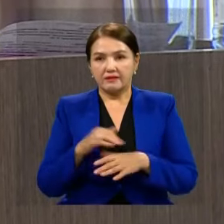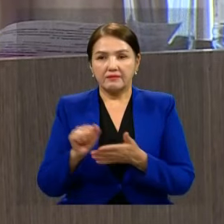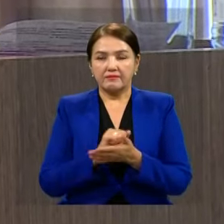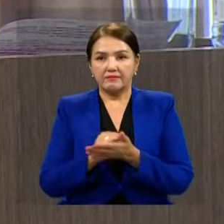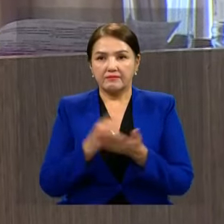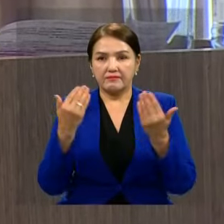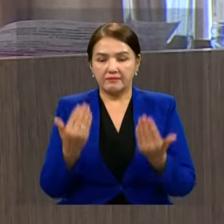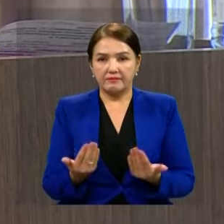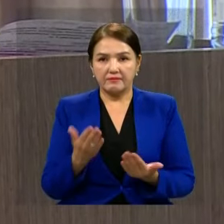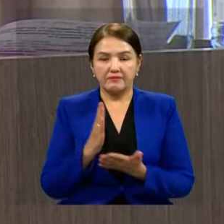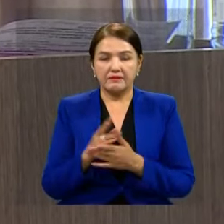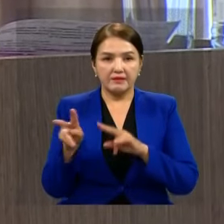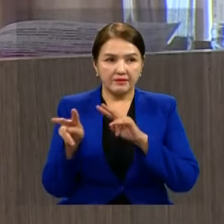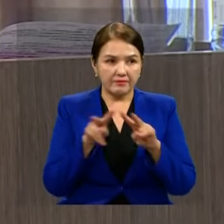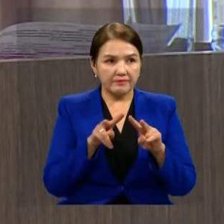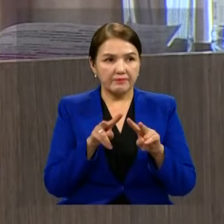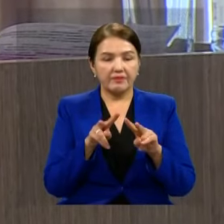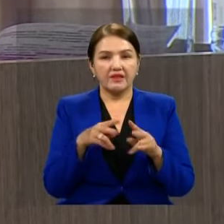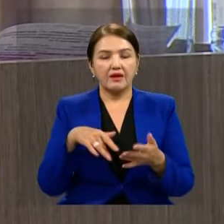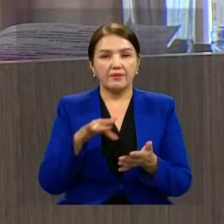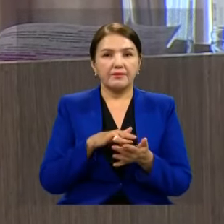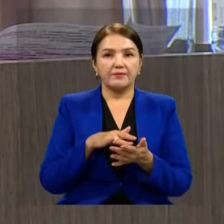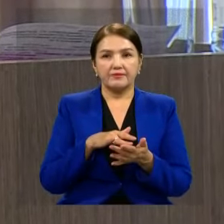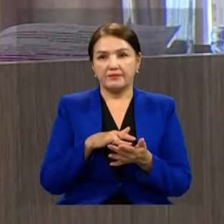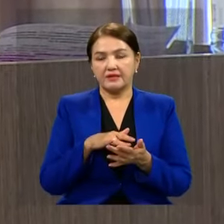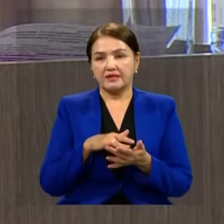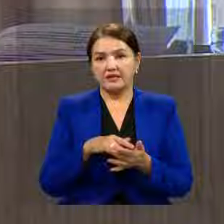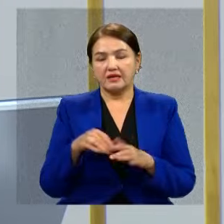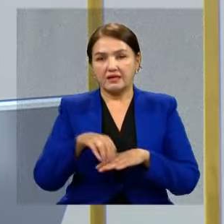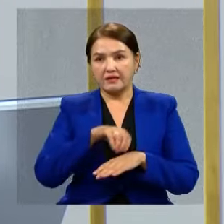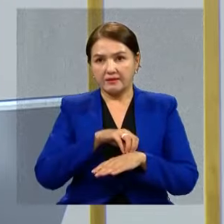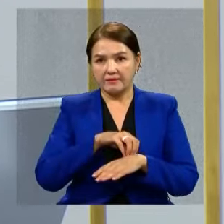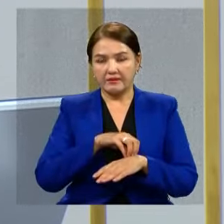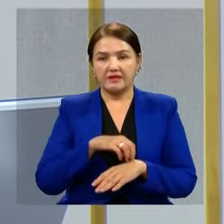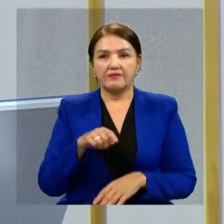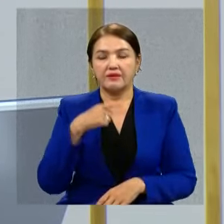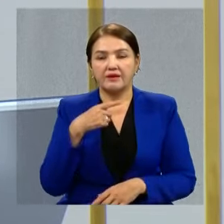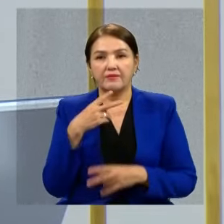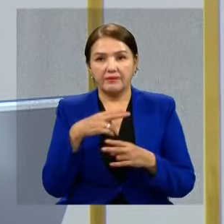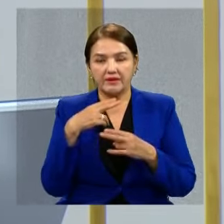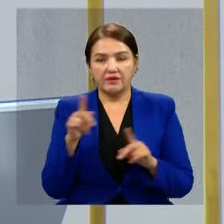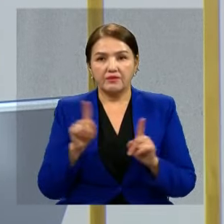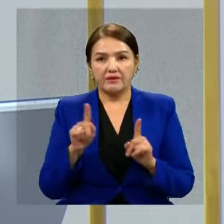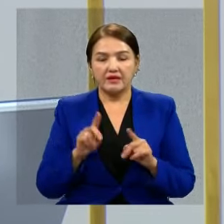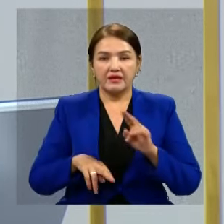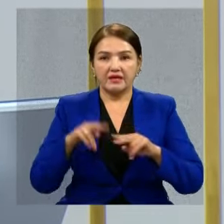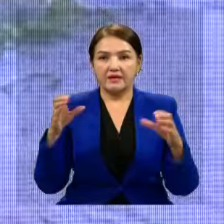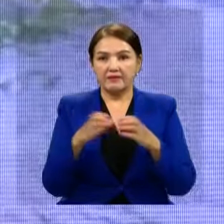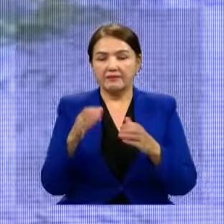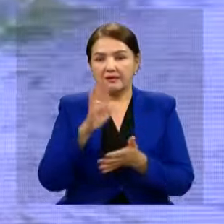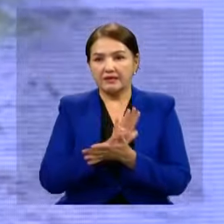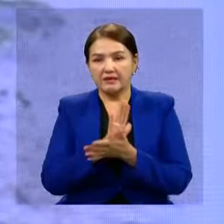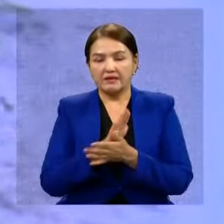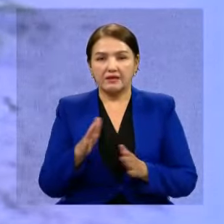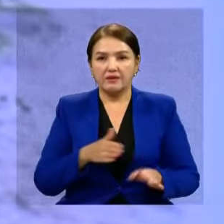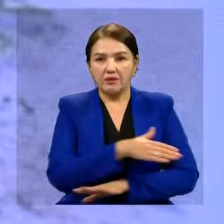на сегодняшний день находятся на рассмотрении в городском акимате. Асхат Шахаров обратил внимание на то, что строительные компании загрязняют